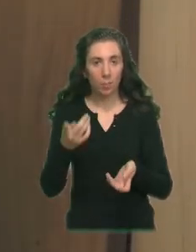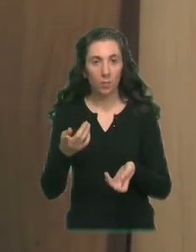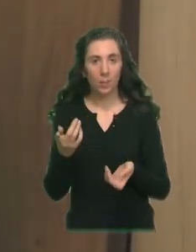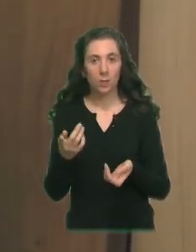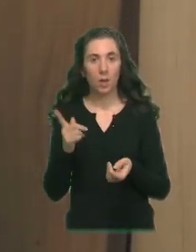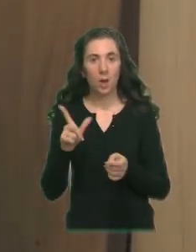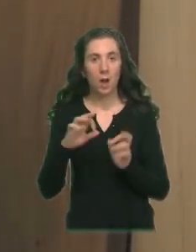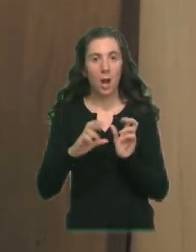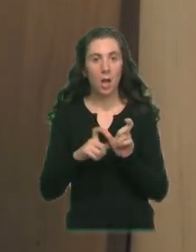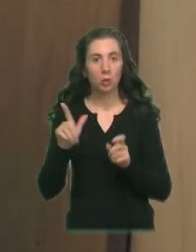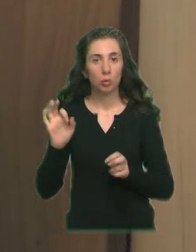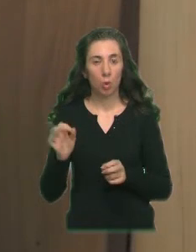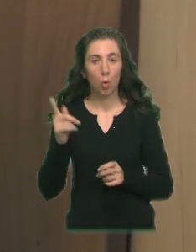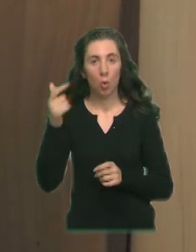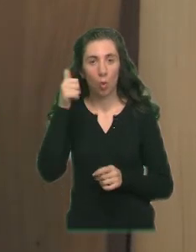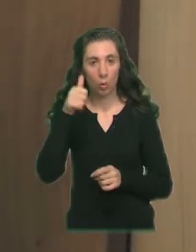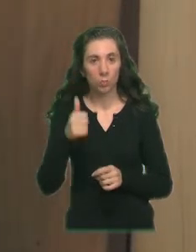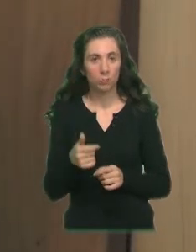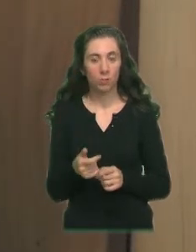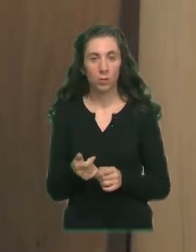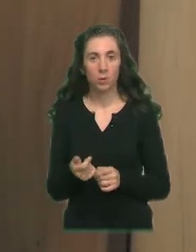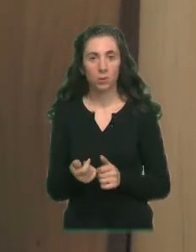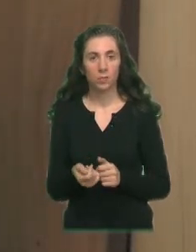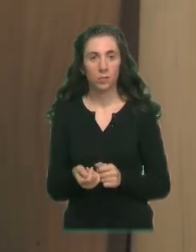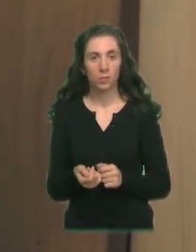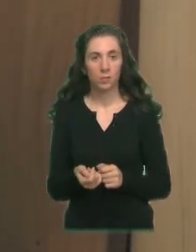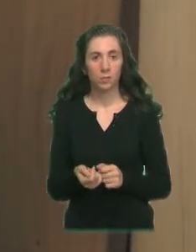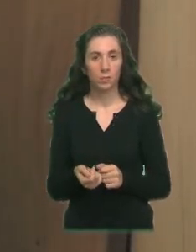onda je taj Laslo, kak se on zove, se zvao,